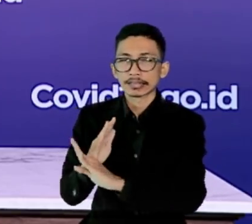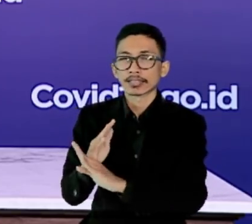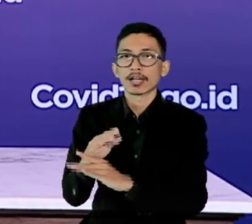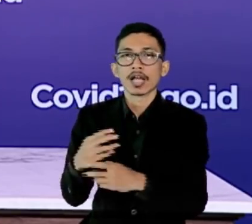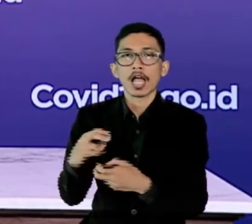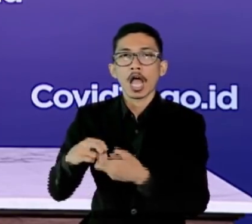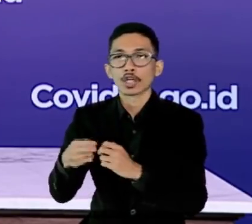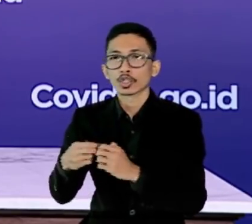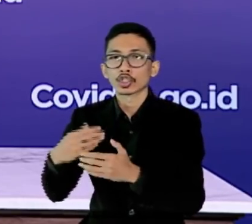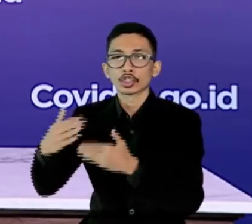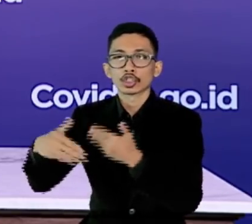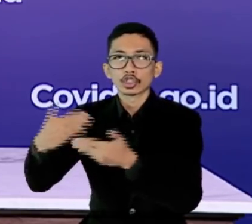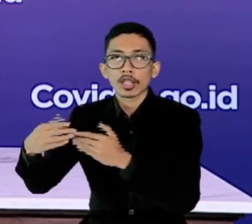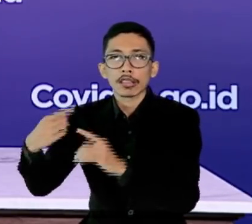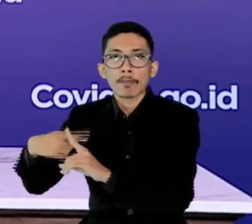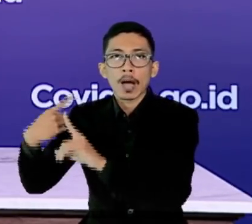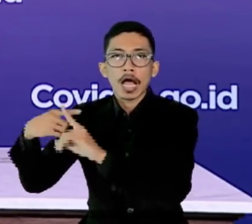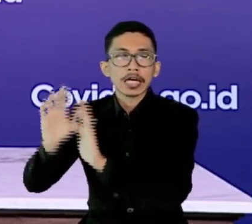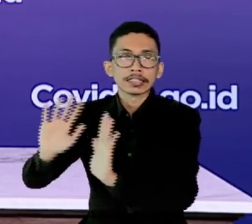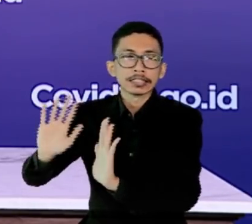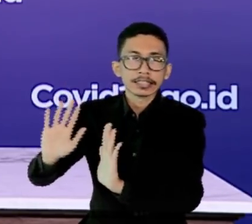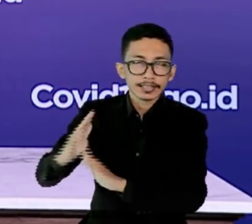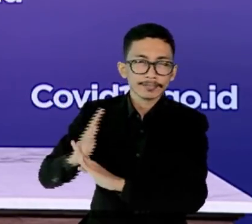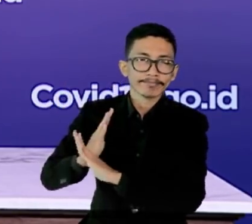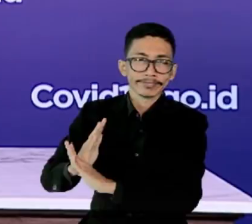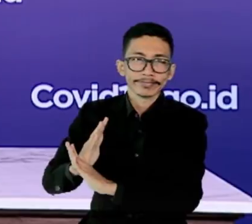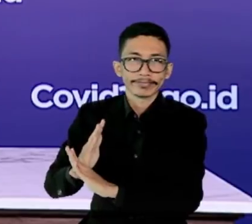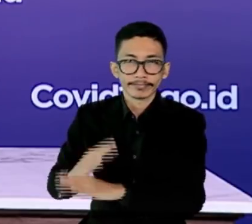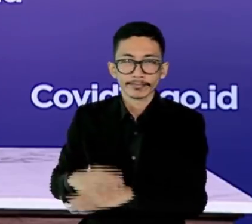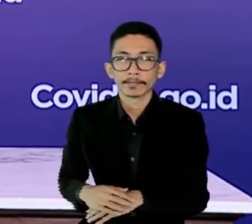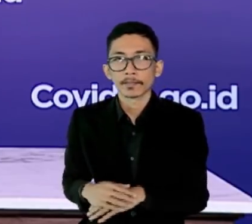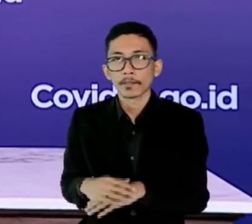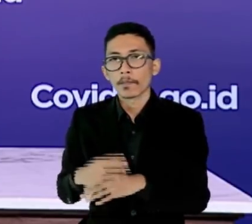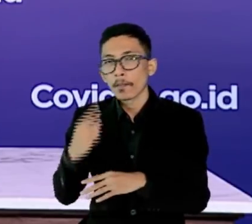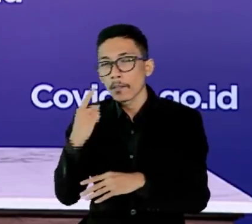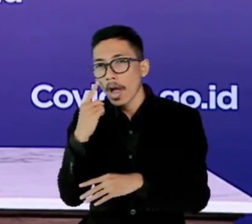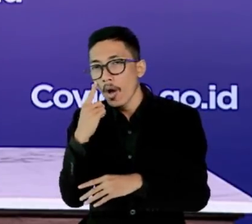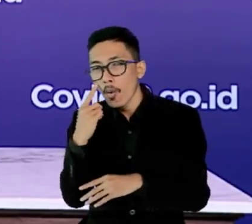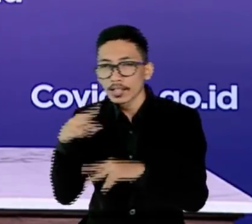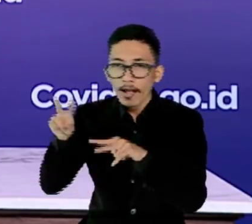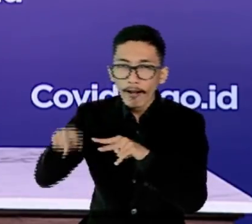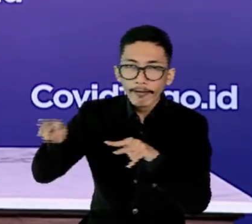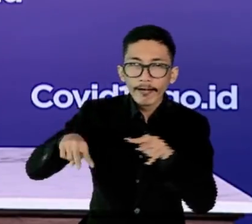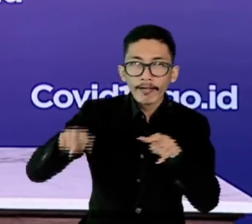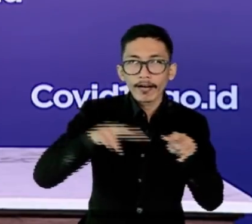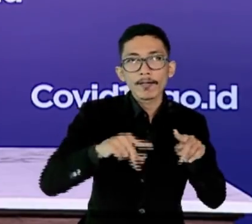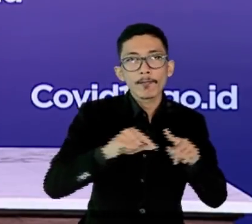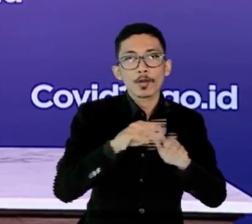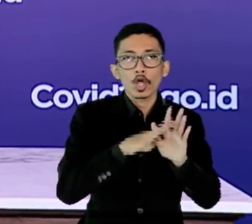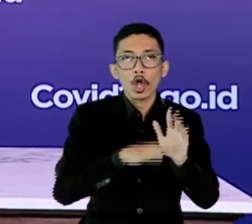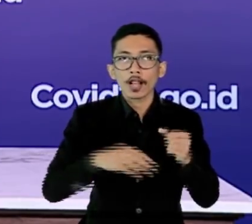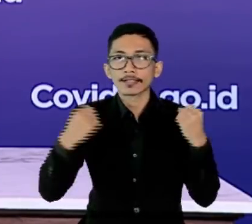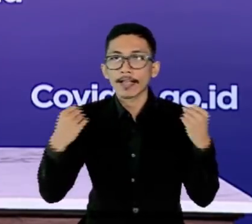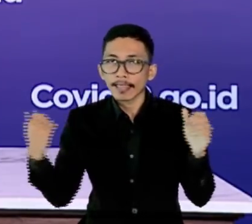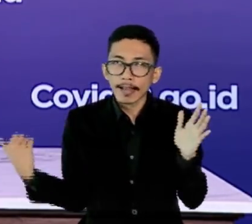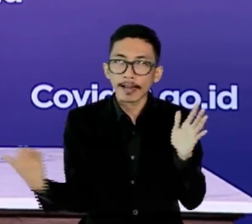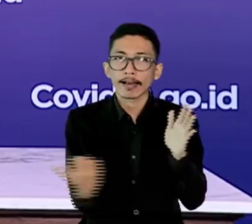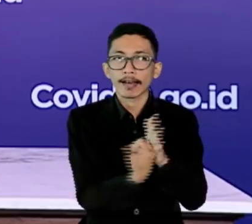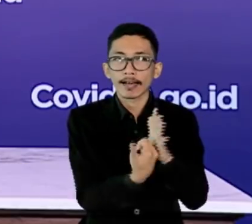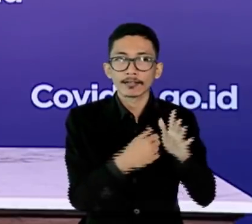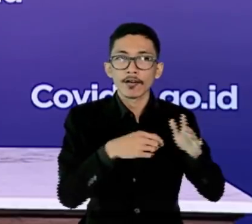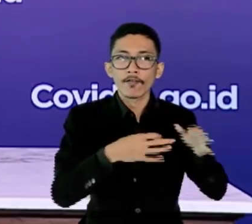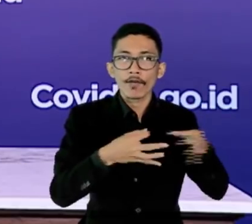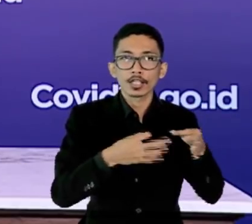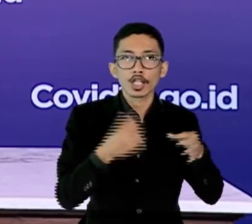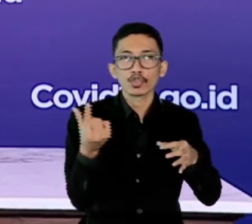wilayahnya tidak semakin bertambah. Maksimalkan pengawasan kepatuhan protokol kesehatan, utamanya pada fasilitas